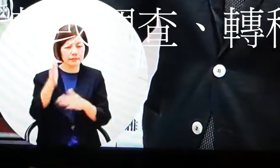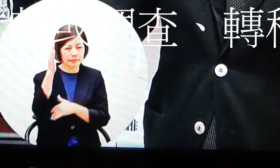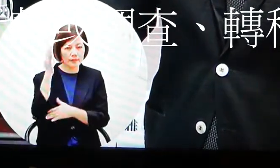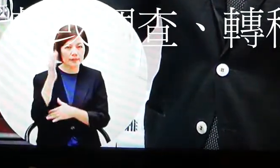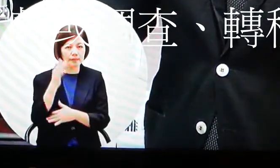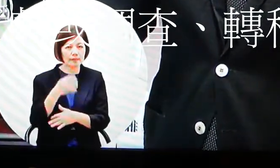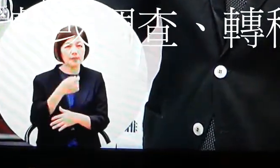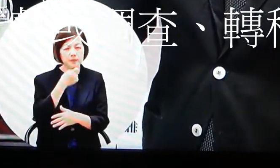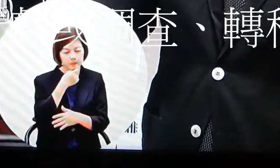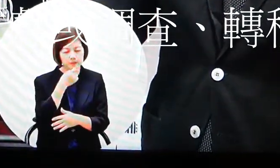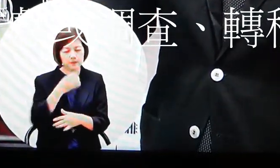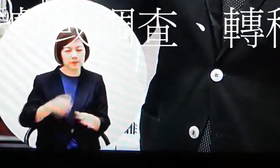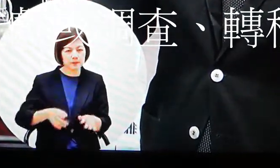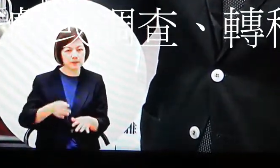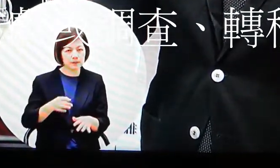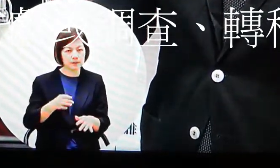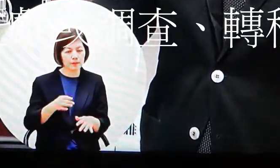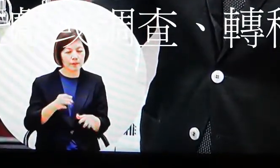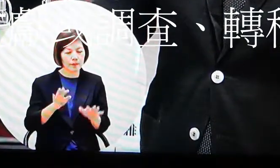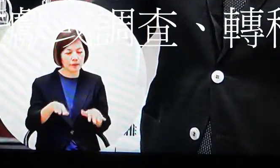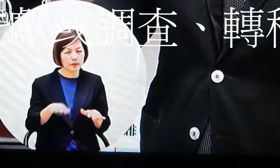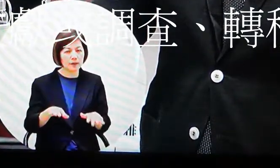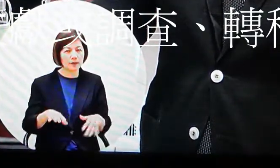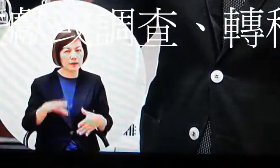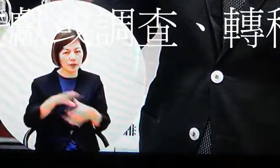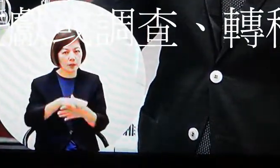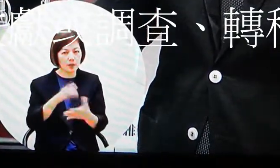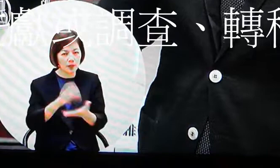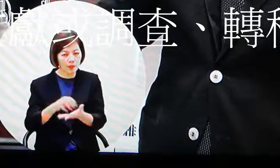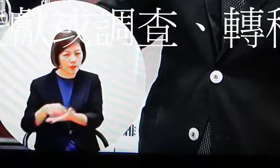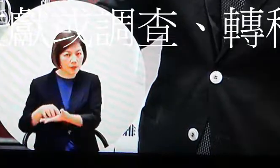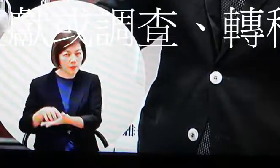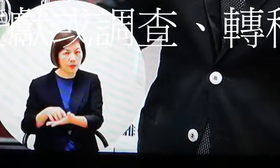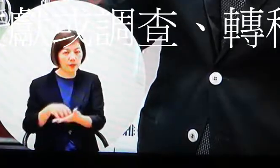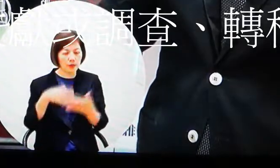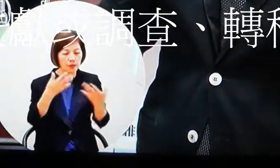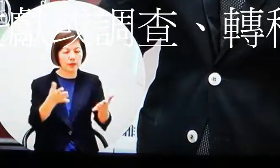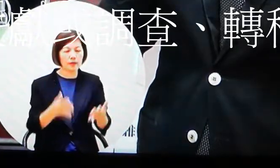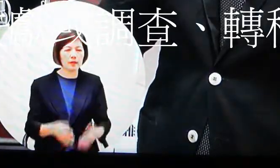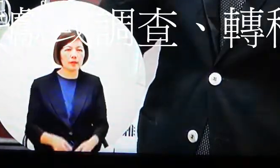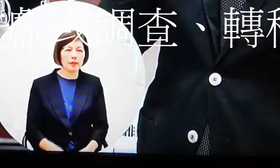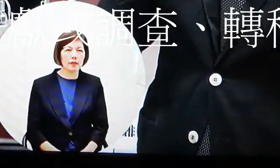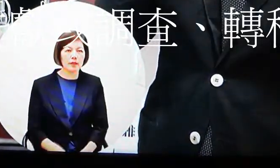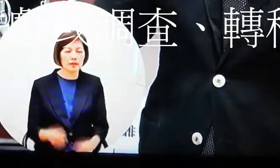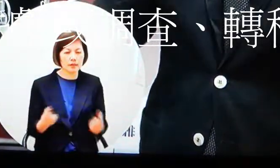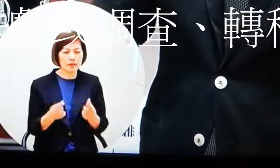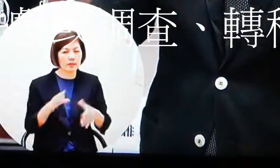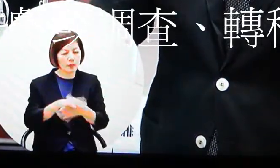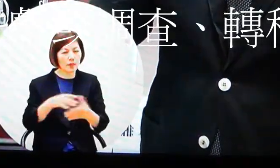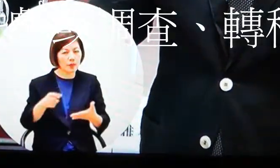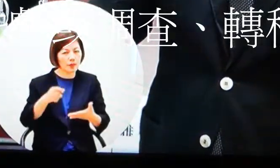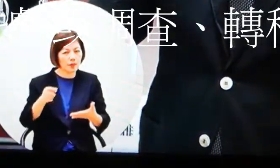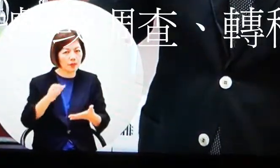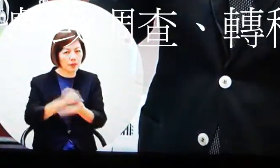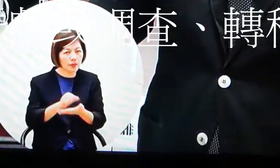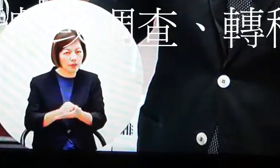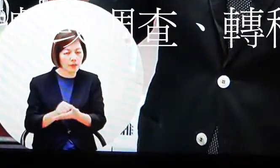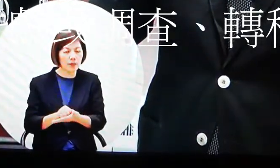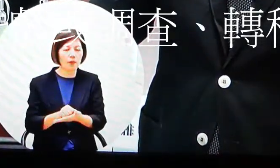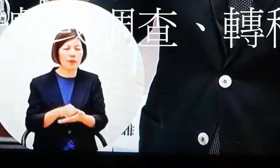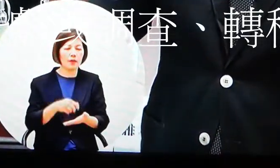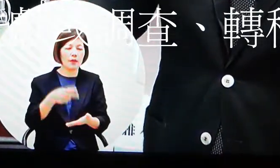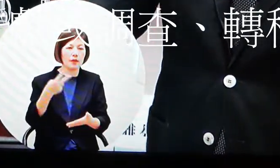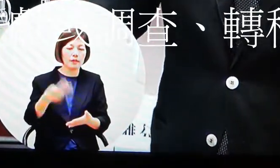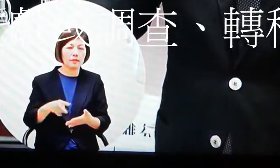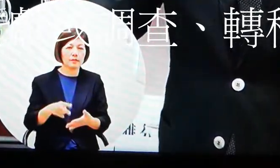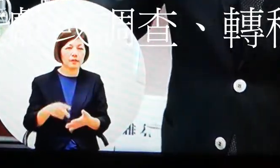意提供相关的这些现有这些文证资料来供不管是文献啊或者是这个调